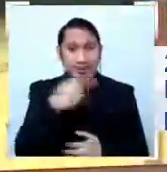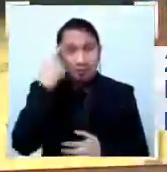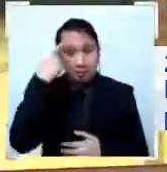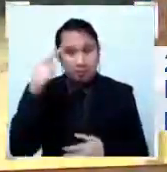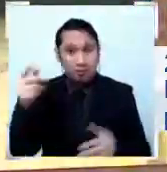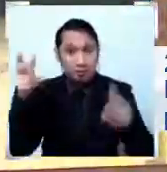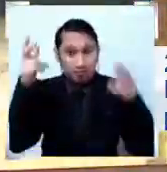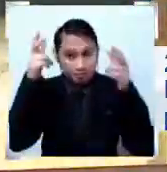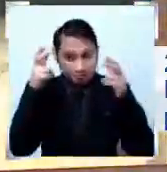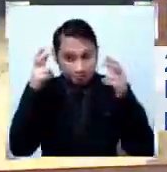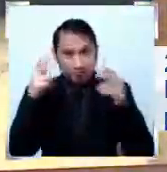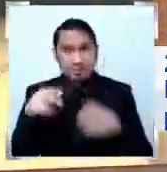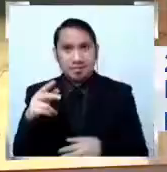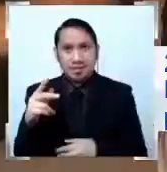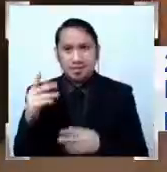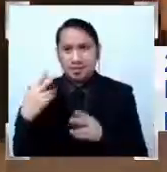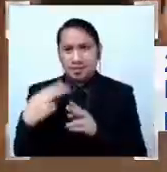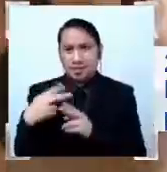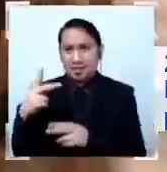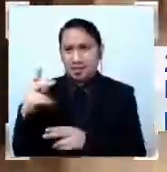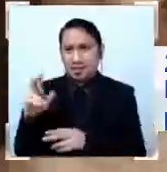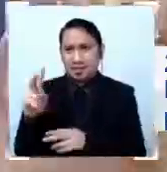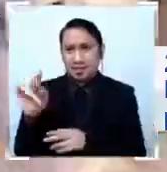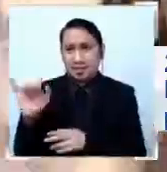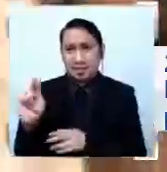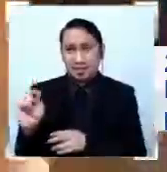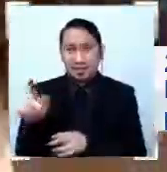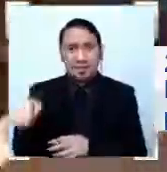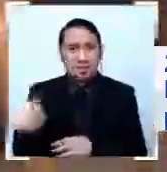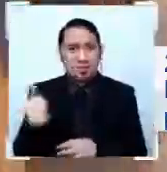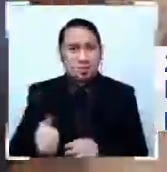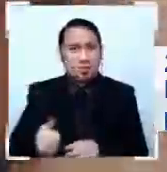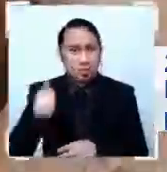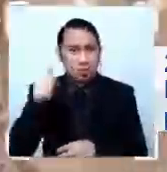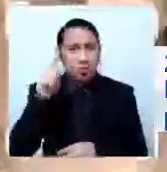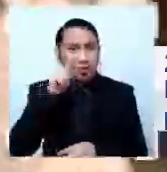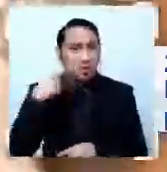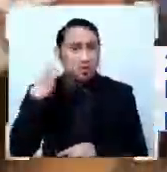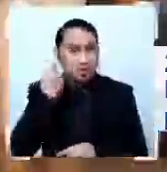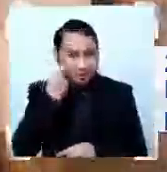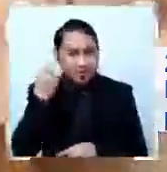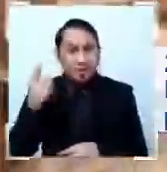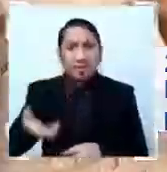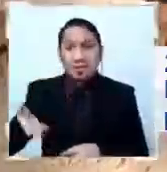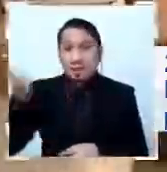Kevin Balot, ang trans Pinay na nanalo sa pageant noong 2012.